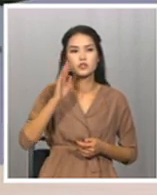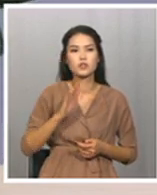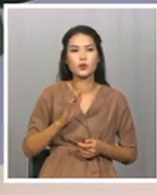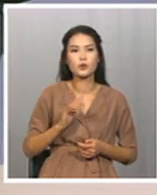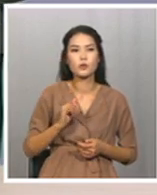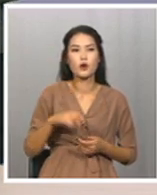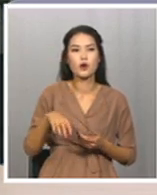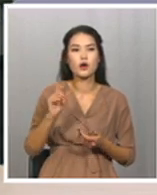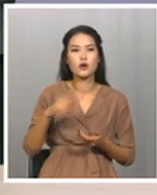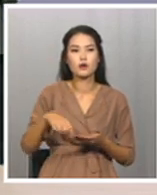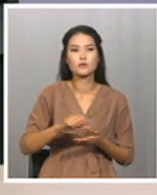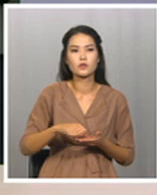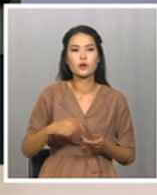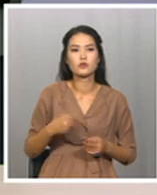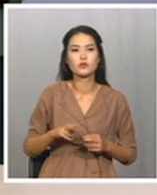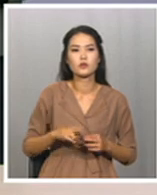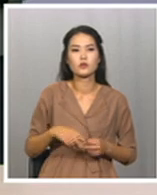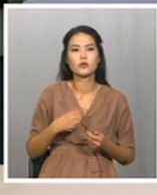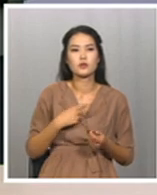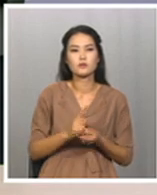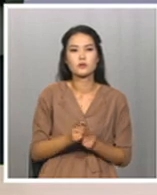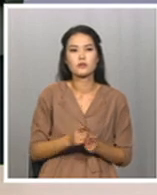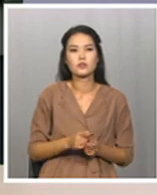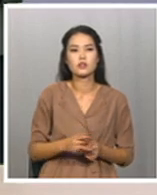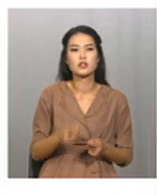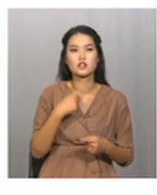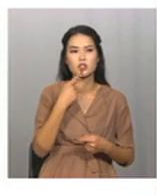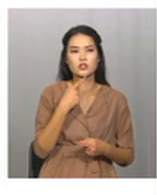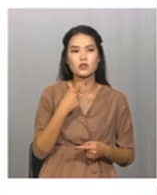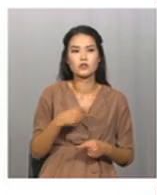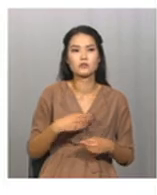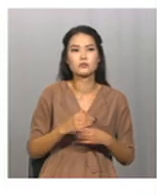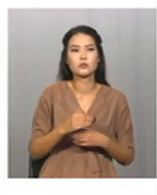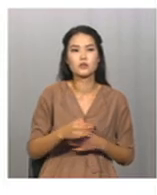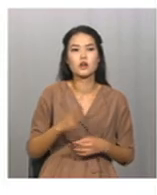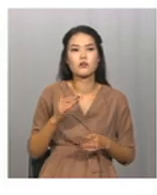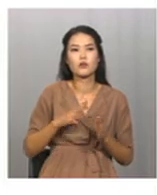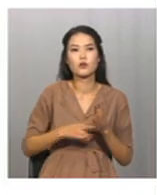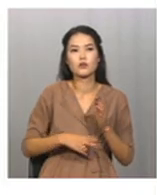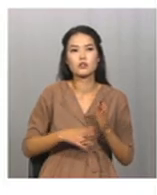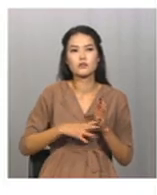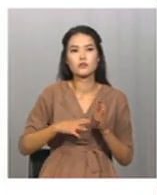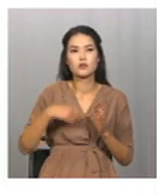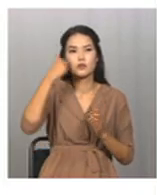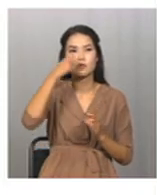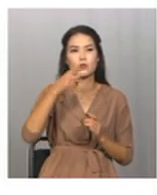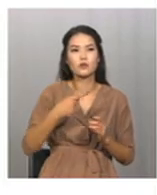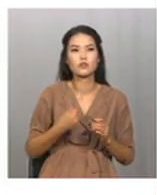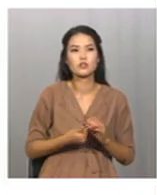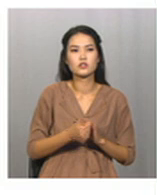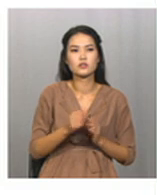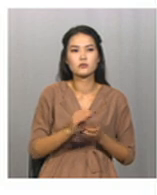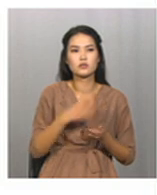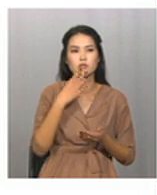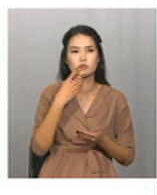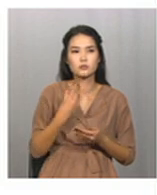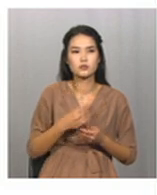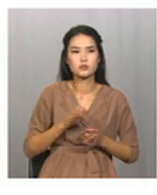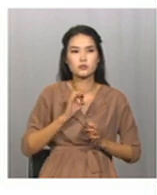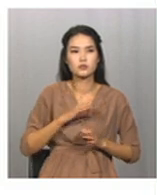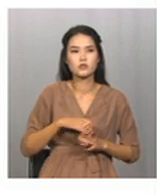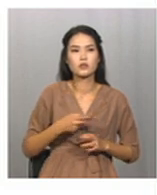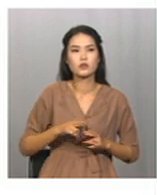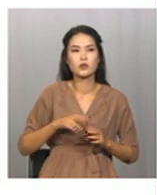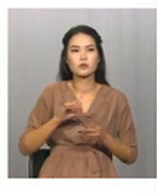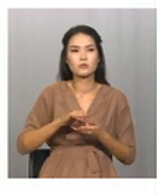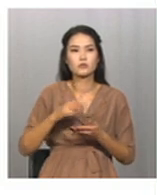у авторов, которых переводил», — скажет он позже. В конце 90-х годов он начинает писать собственное произведение, которое публикуется